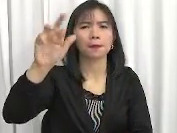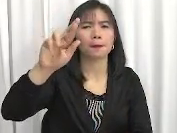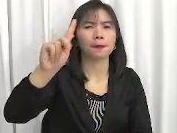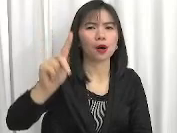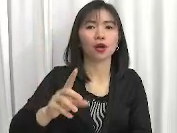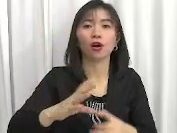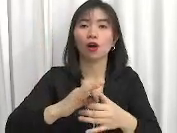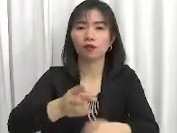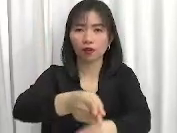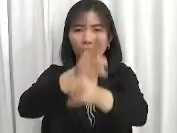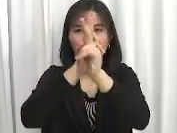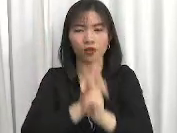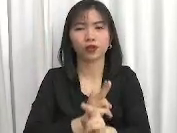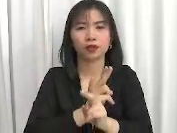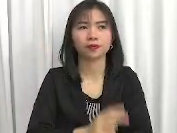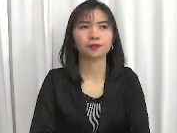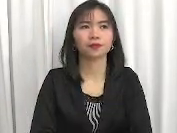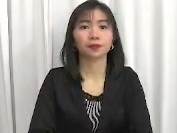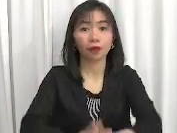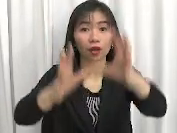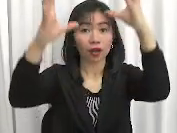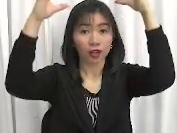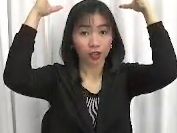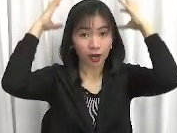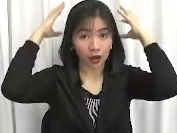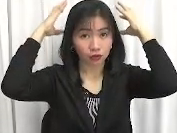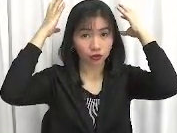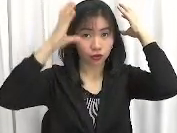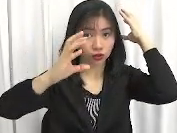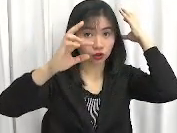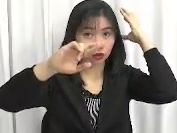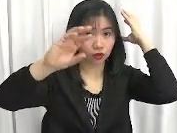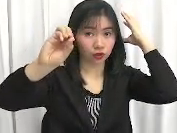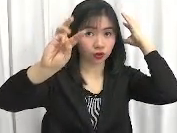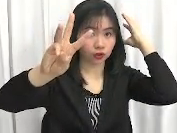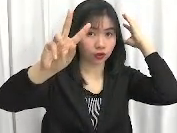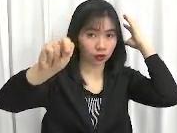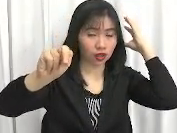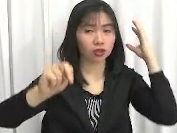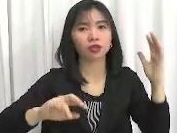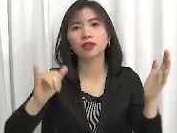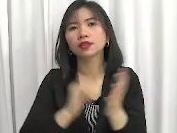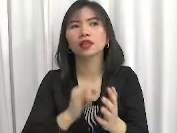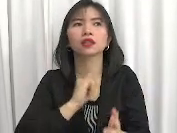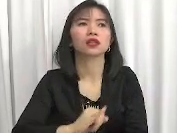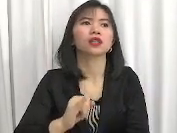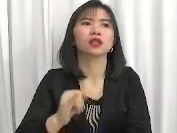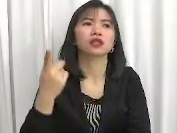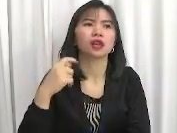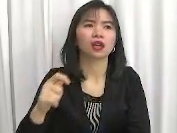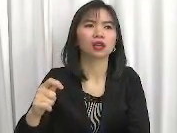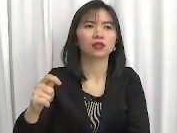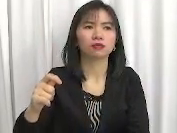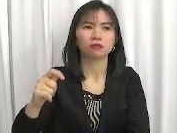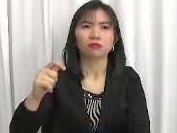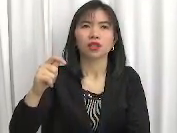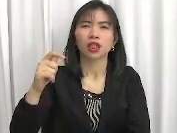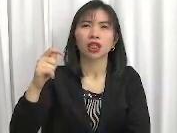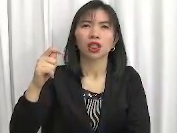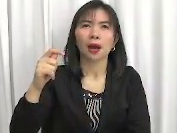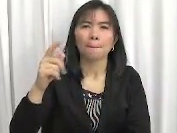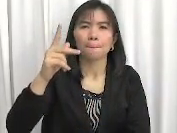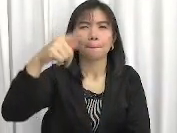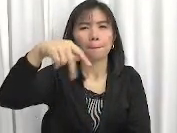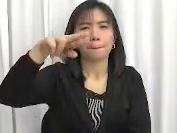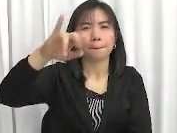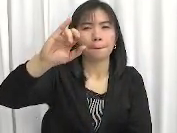titignan. Alam mo yung corona, isang dangal yan eh. Brother Rudy, no? Lalo, nakikita mo yun sa mga patimpalak, mga gano'n,